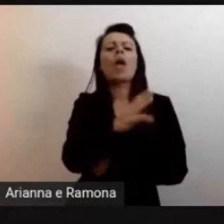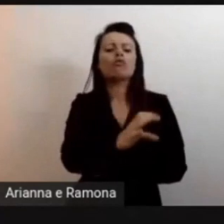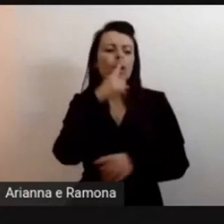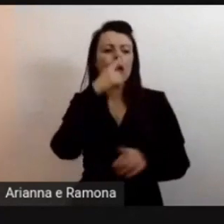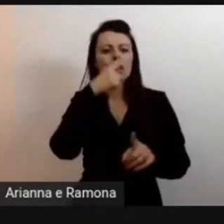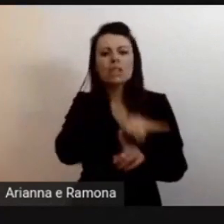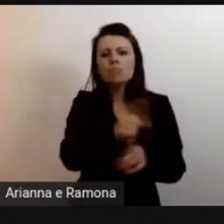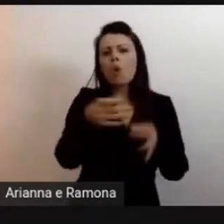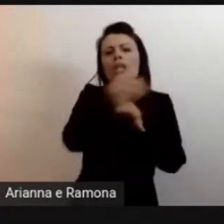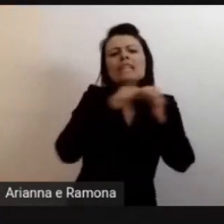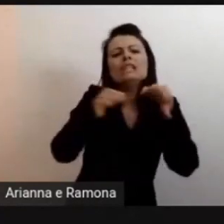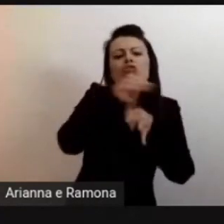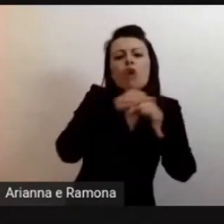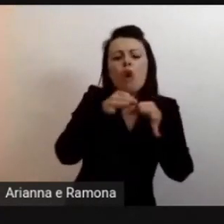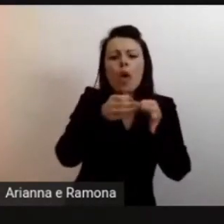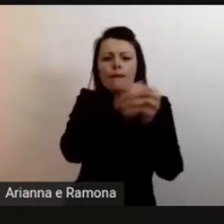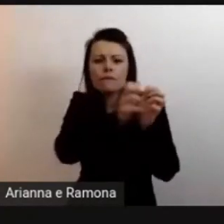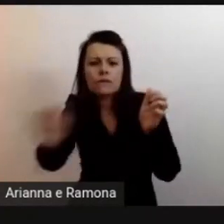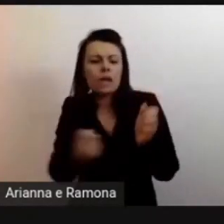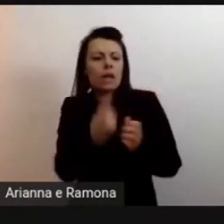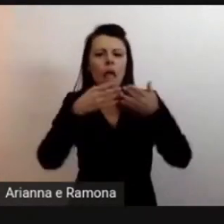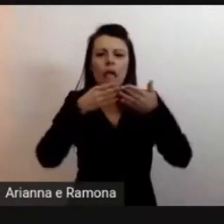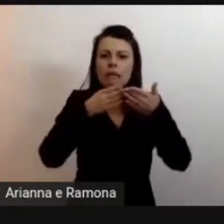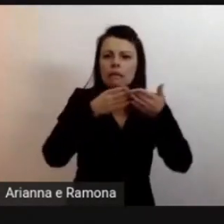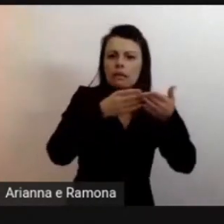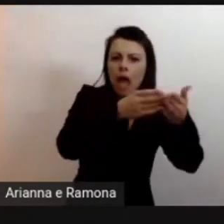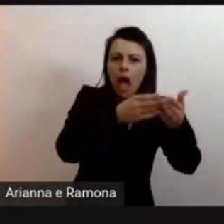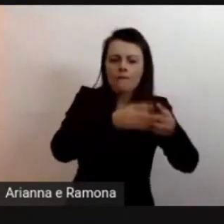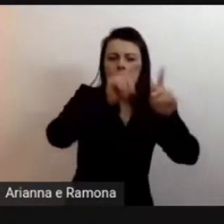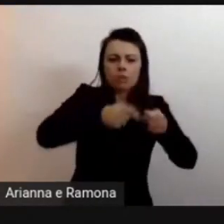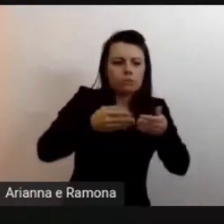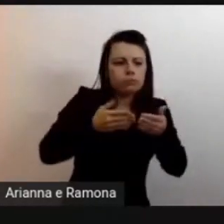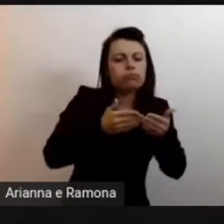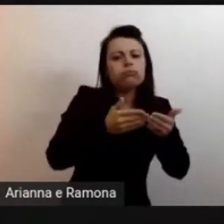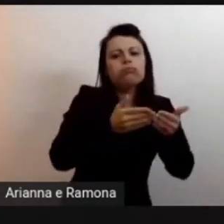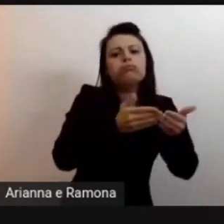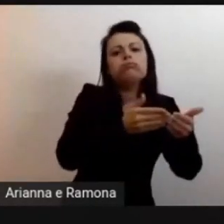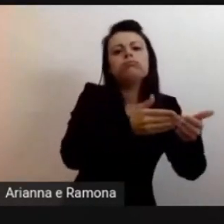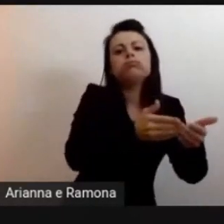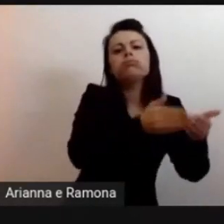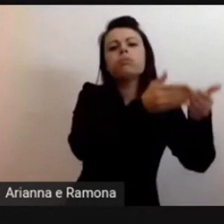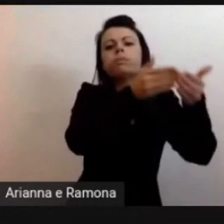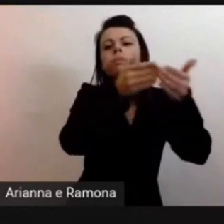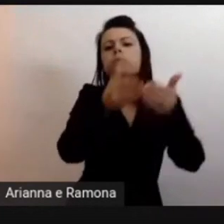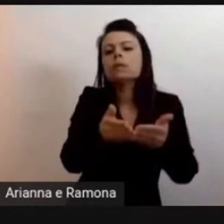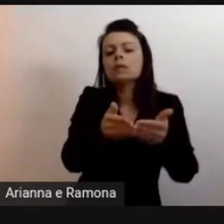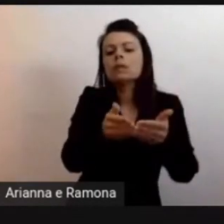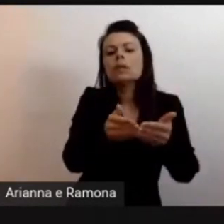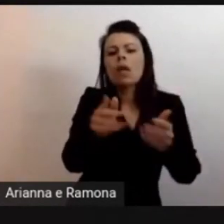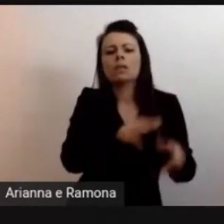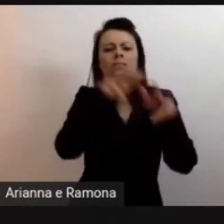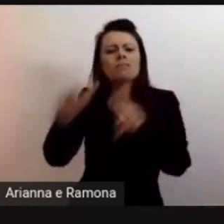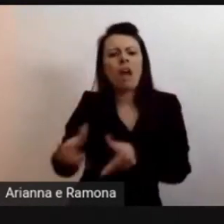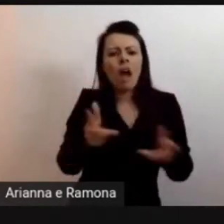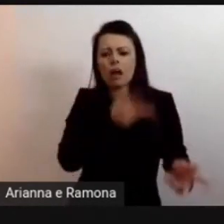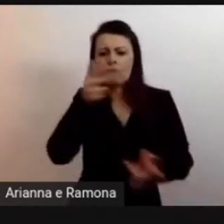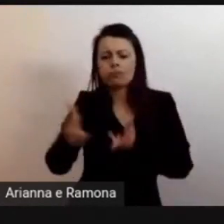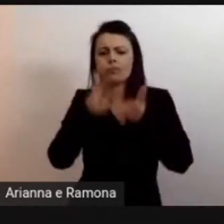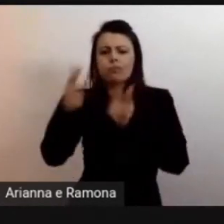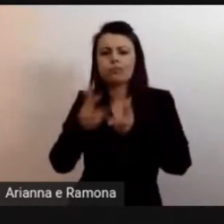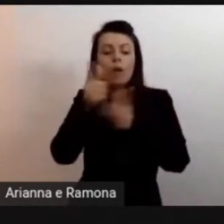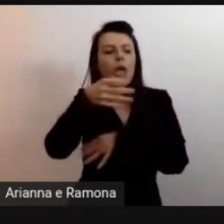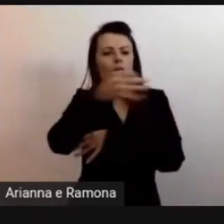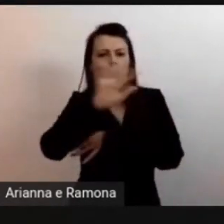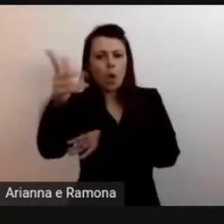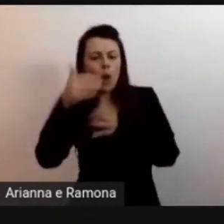barisione una nave parte scarica successiva il dono della vita